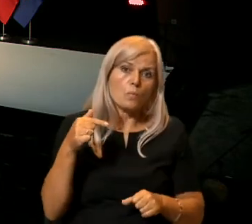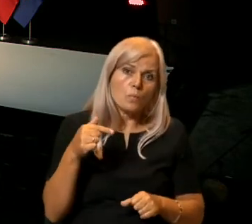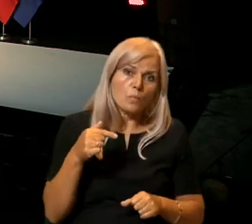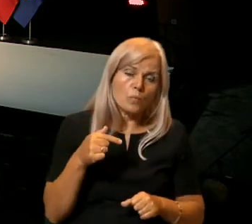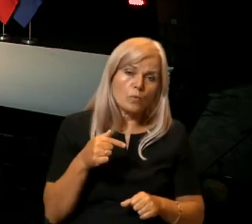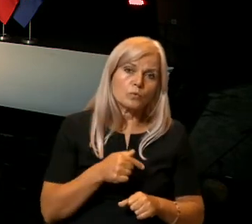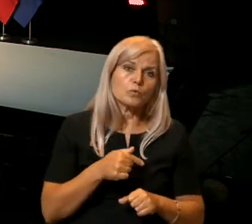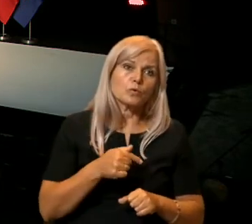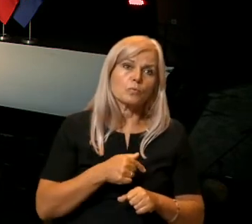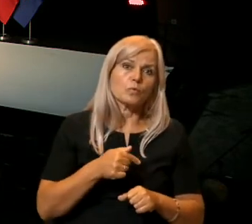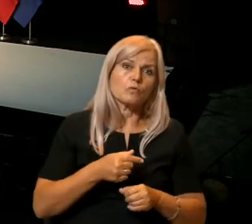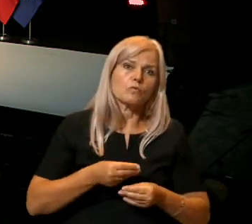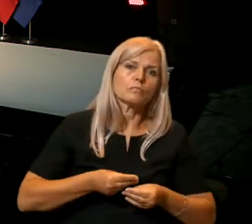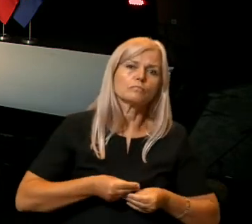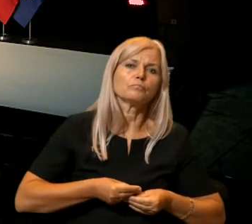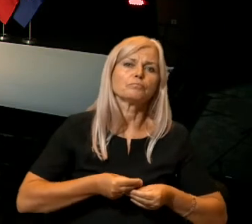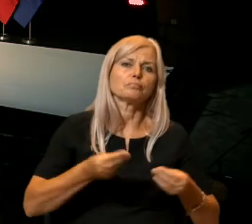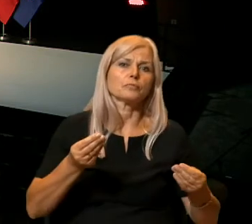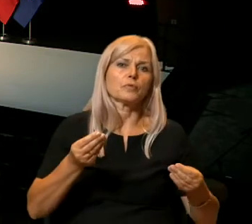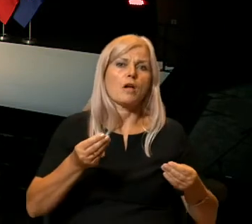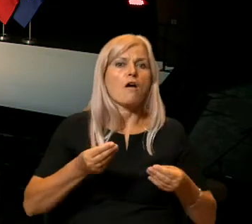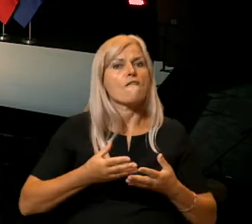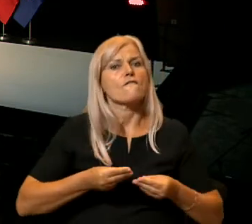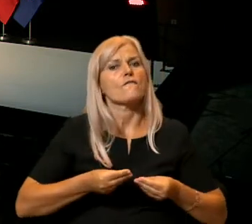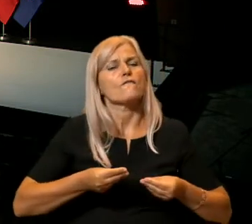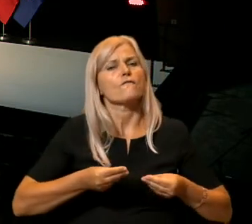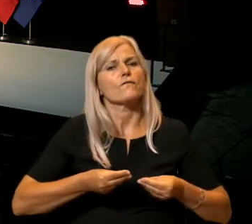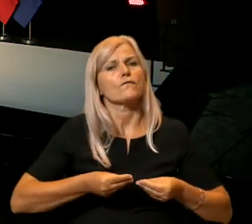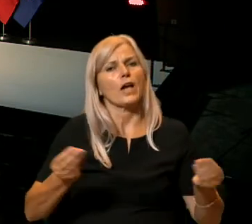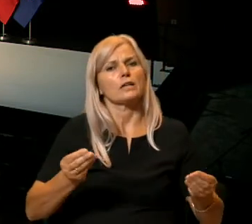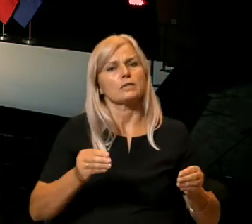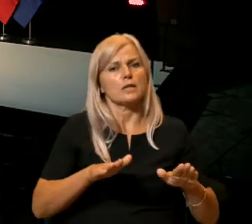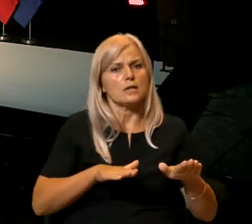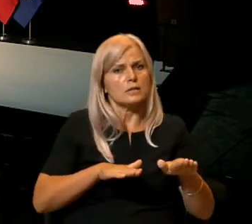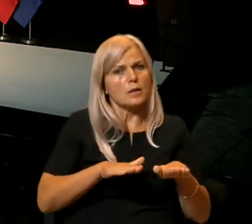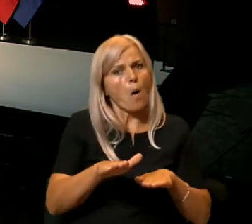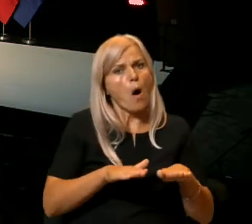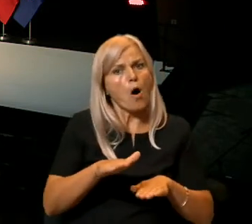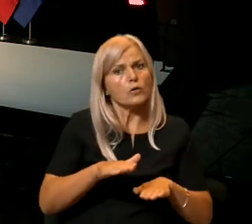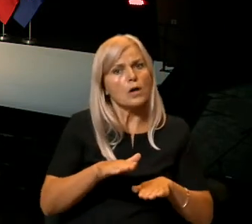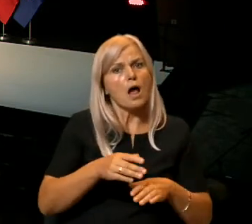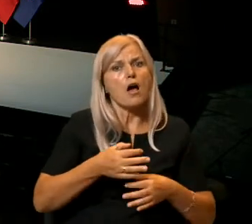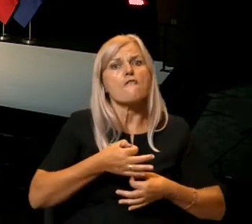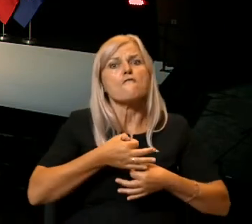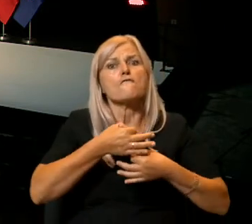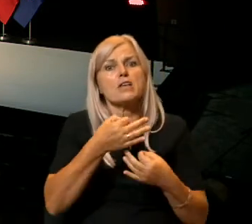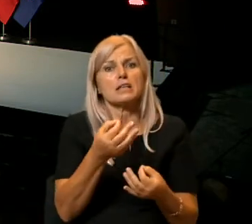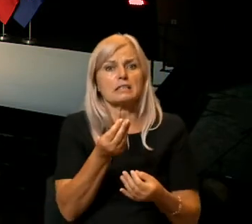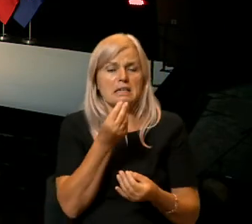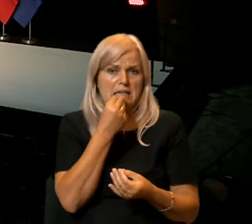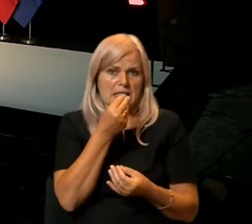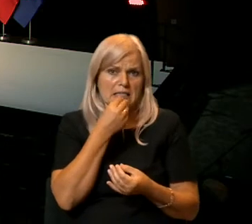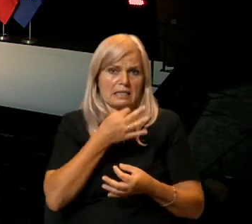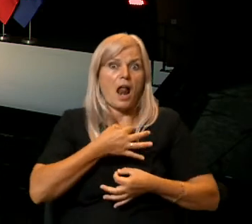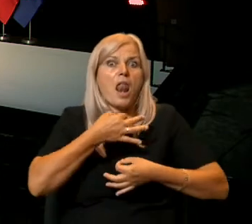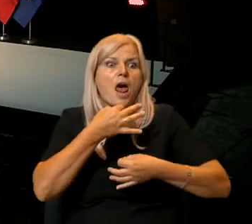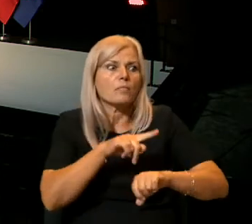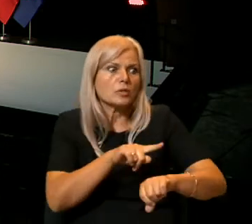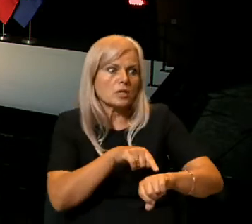wzrost, a więc więcej samochodów, więcej jedzenia, lepsze samochody, lepsze zegarki. Ale dlaczego